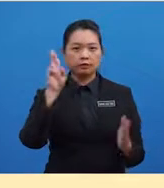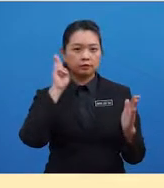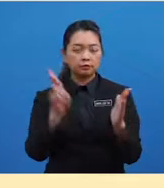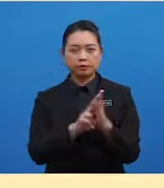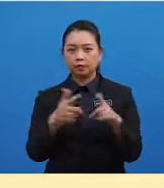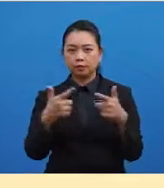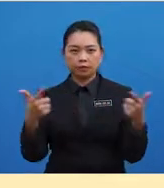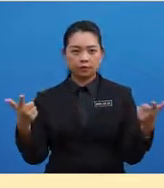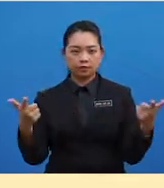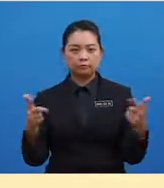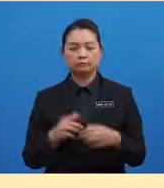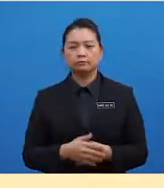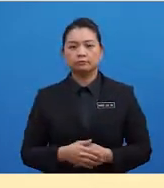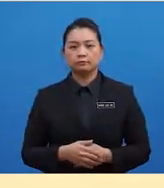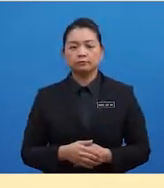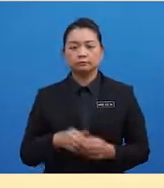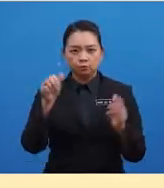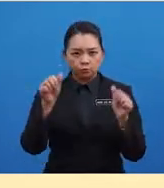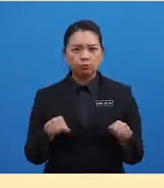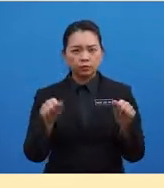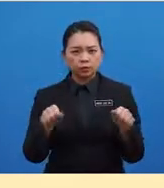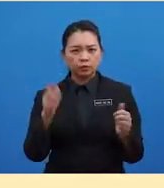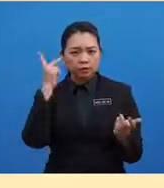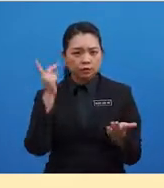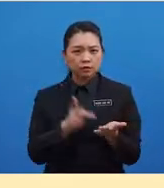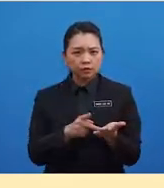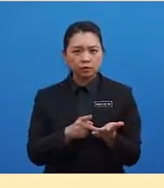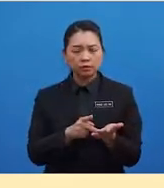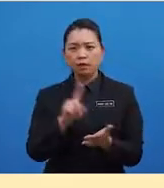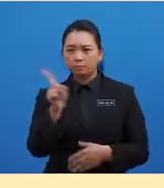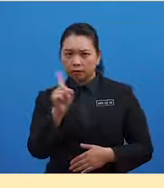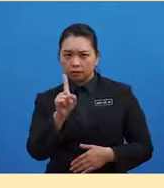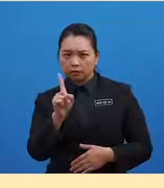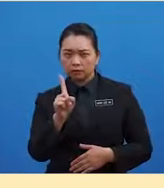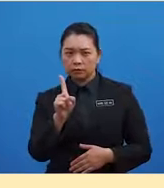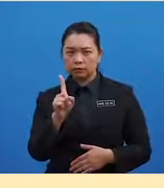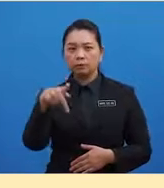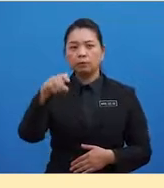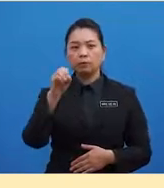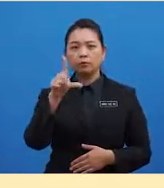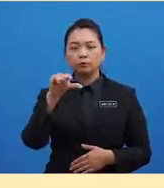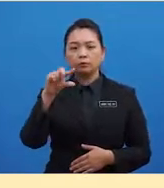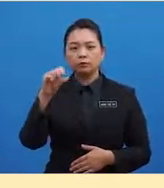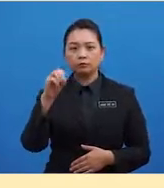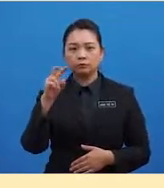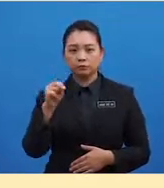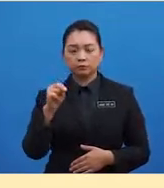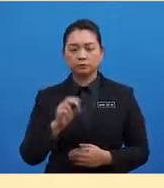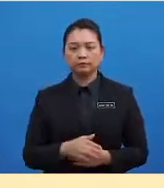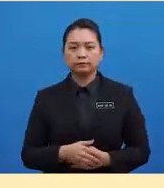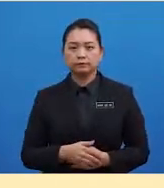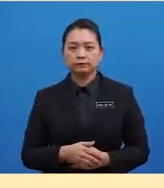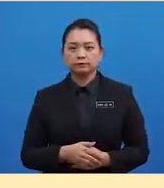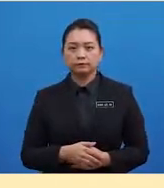berlainan bentuk. Bolehkah anda mengenal pasti yang mana satu adalah poligon? Sekali lagi, kita akan merujuk